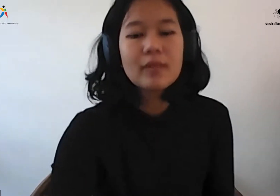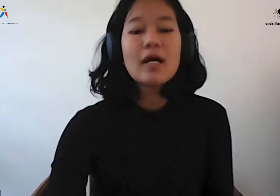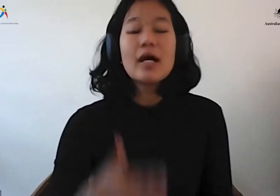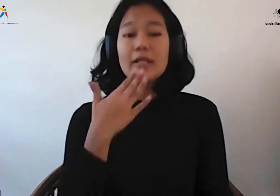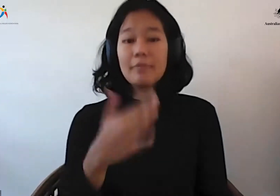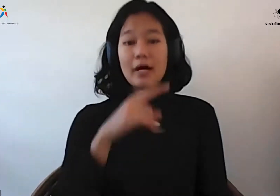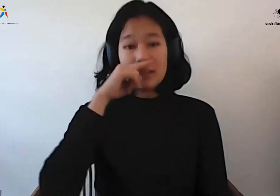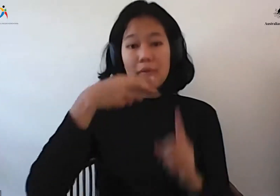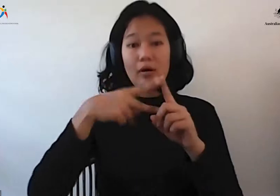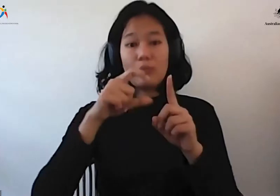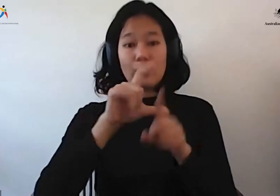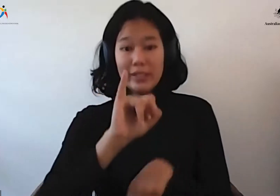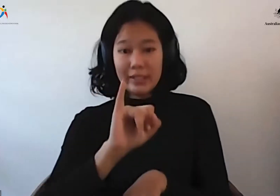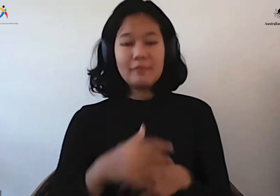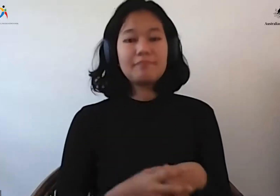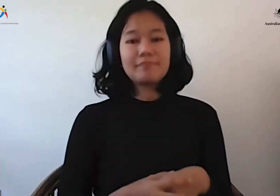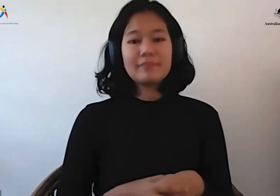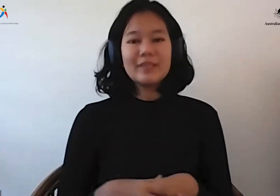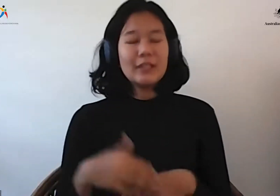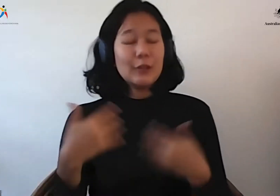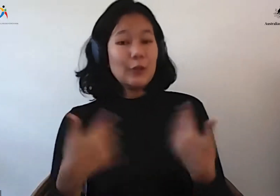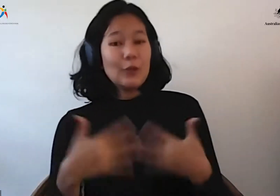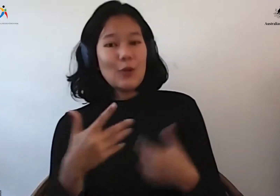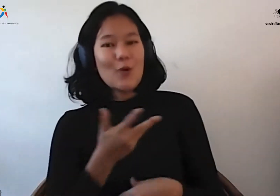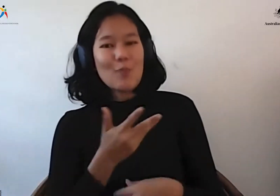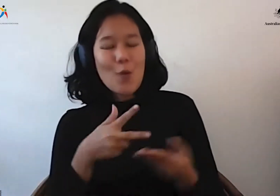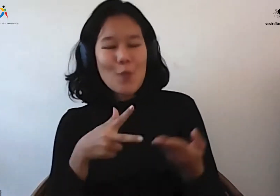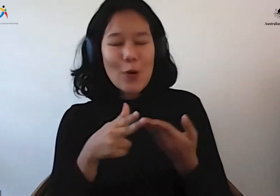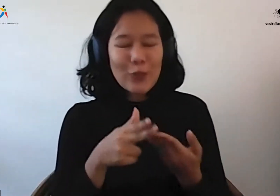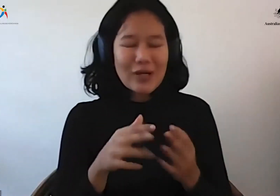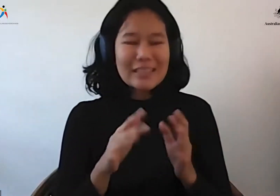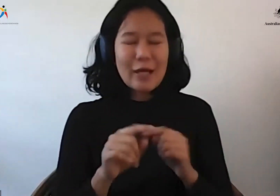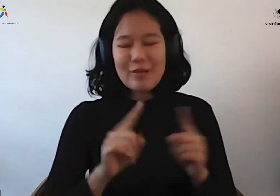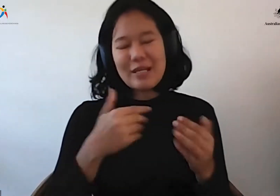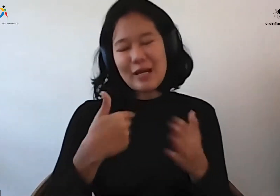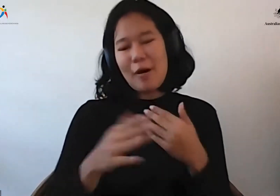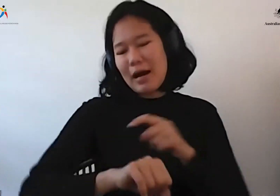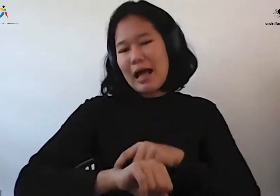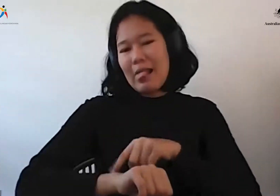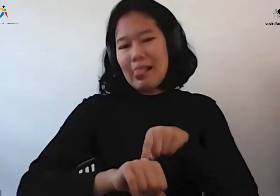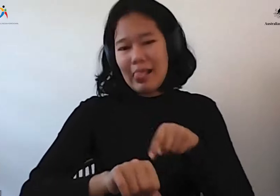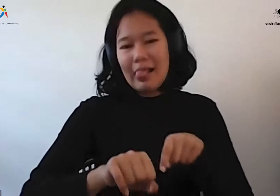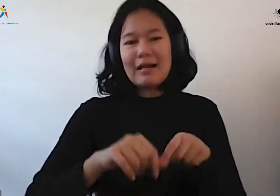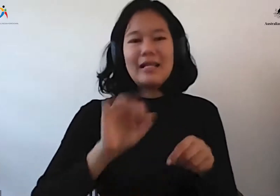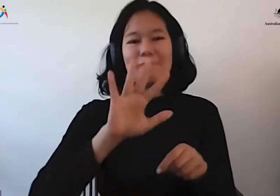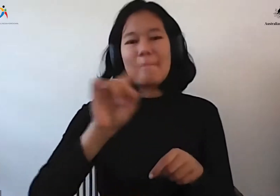Budi. Saya agak sungkan ya mau motong, tapi nggak apa-apa, lebihnya cuma 5 menit ya Pak.